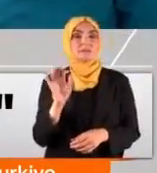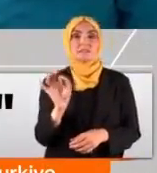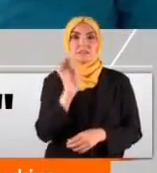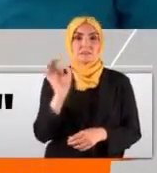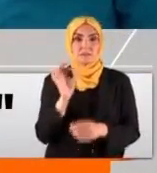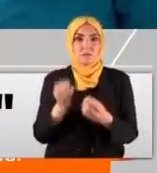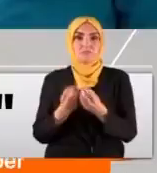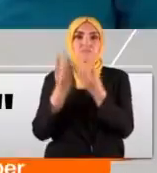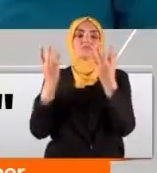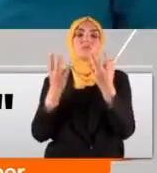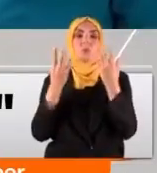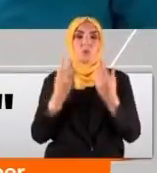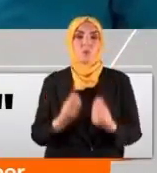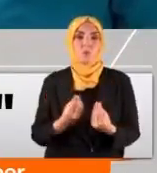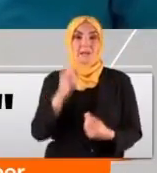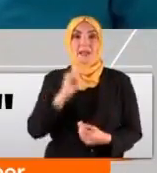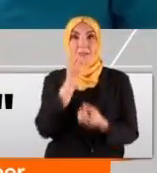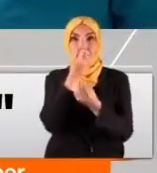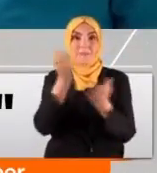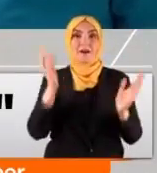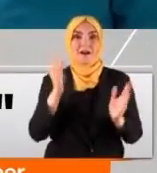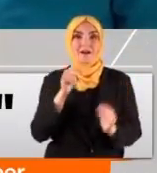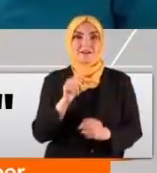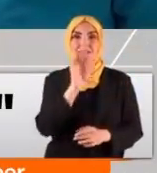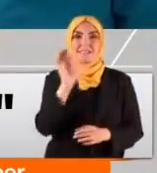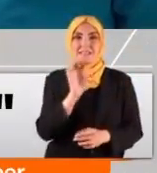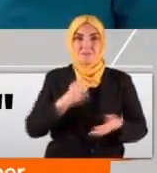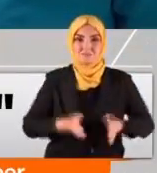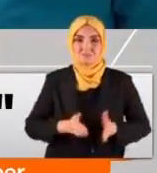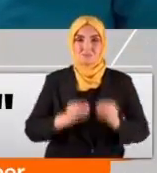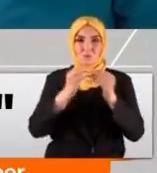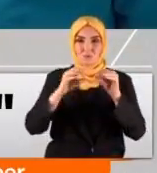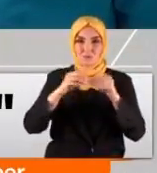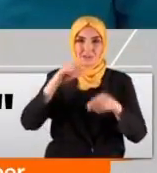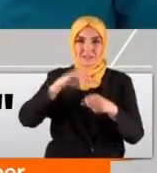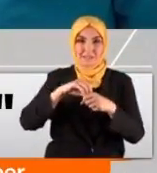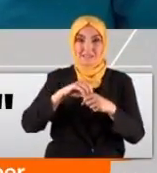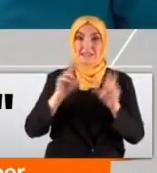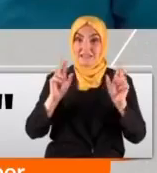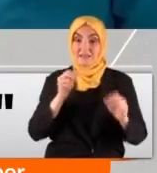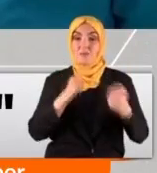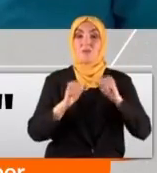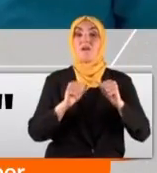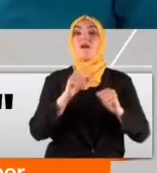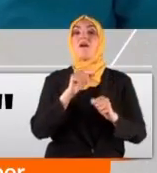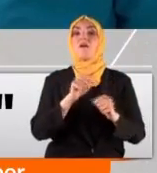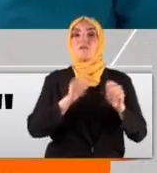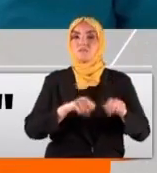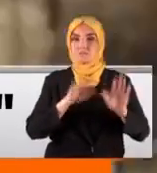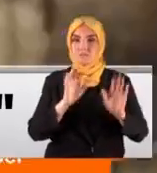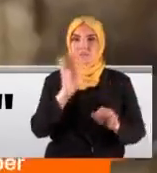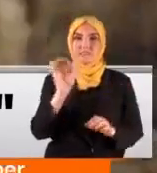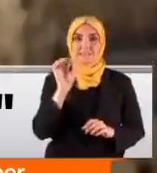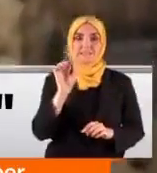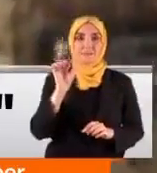ilkbaharda larvasit mücadelesini yeterince yapmadıklarından dolayı şu an erişkin sinekler oldukça